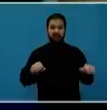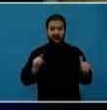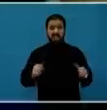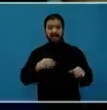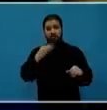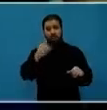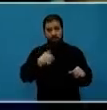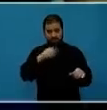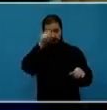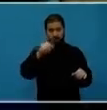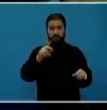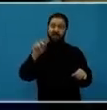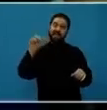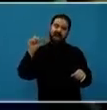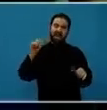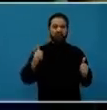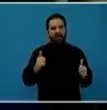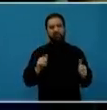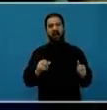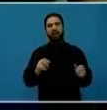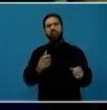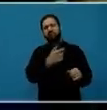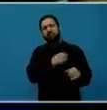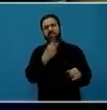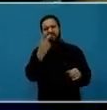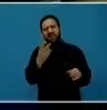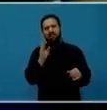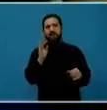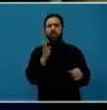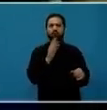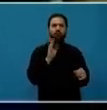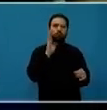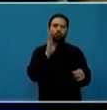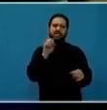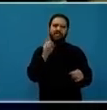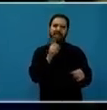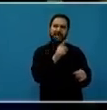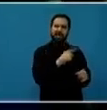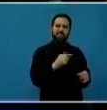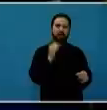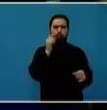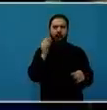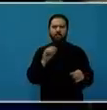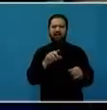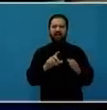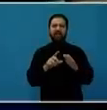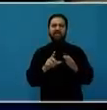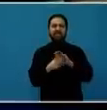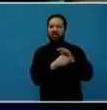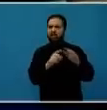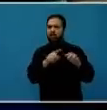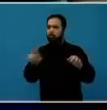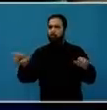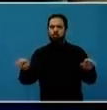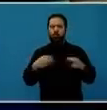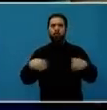aici pot fi mai multe perspective. De multe ori cei din jur, când văd o anumită nedreptate, cum ați